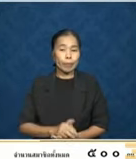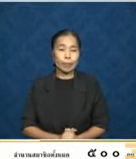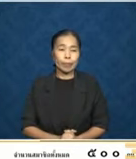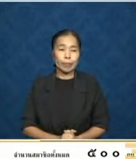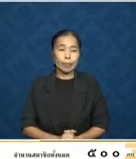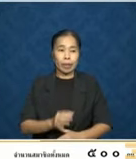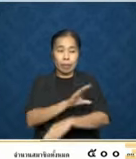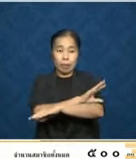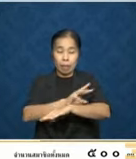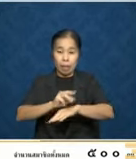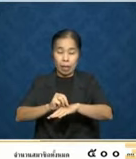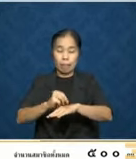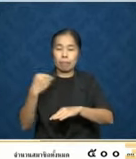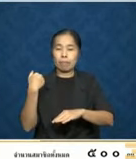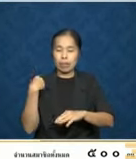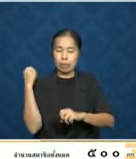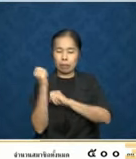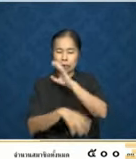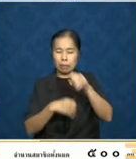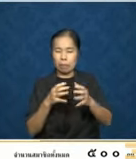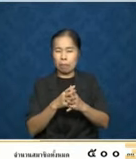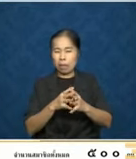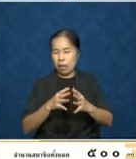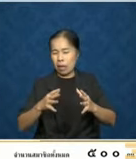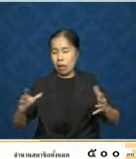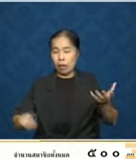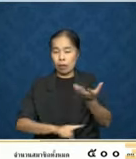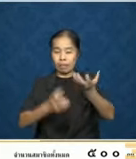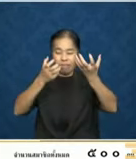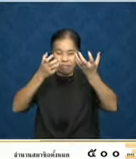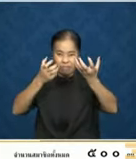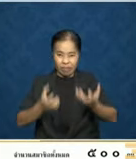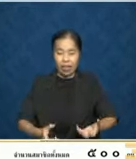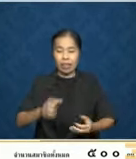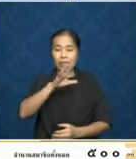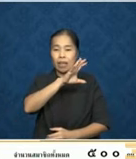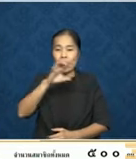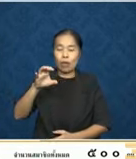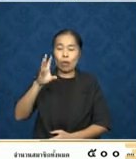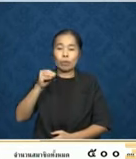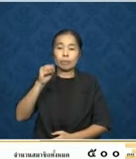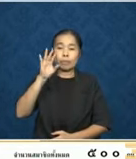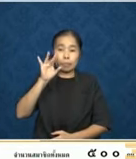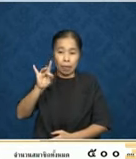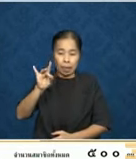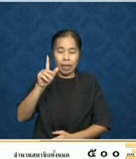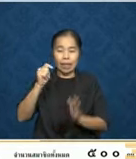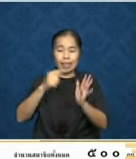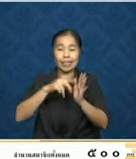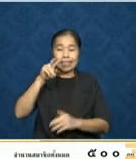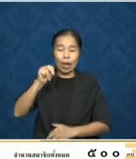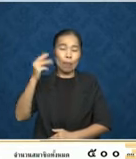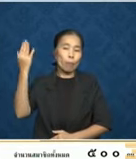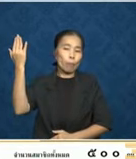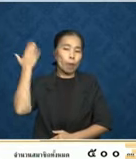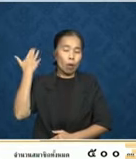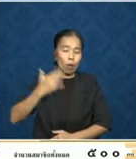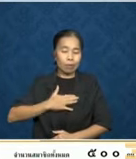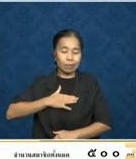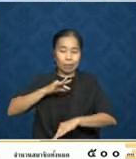ามนี่มีขยะเนี่ย568ตันต่อวันนะครับในรูปนี้ผมเป็นสมัยผมเป็นนายกเทศมนตรีนะ